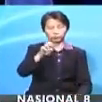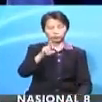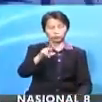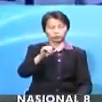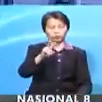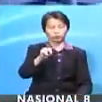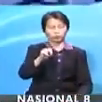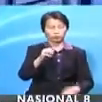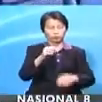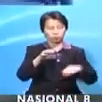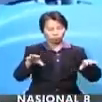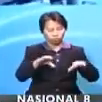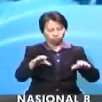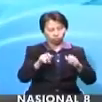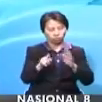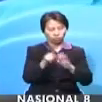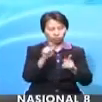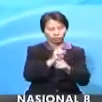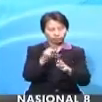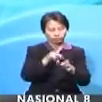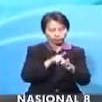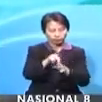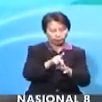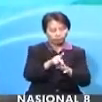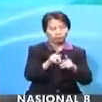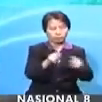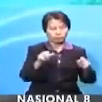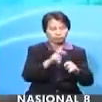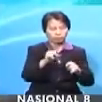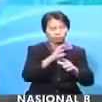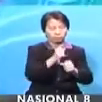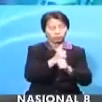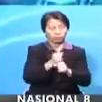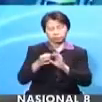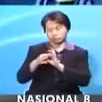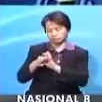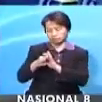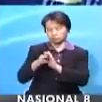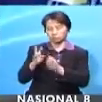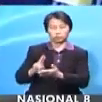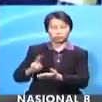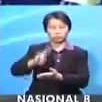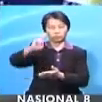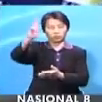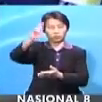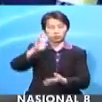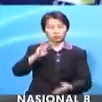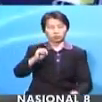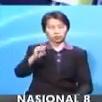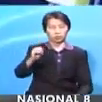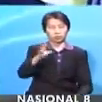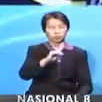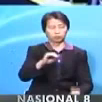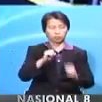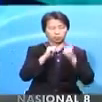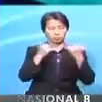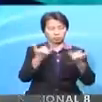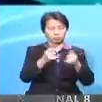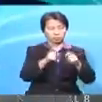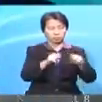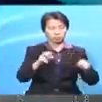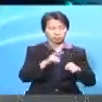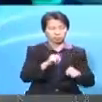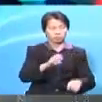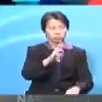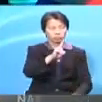menggunakan kebakaran tempatan dan mendapat kerja sama University maupun media dan sebuah syariat